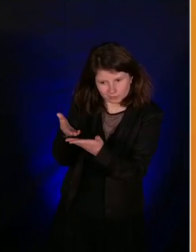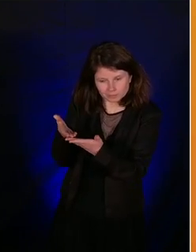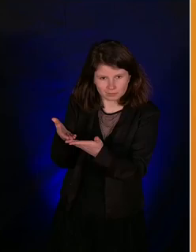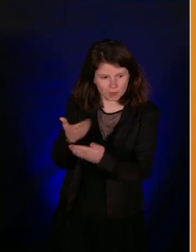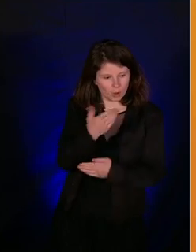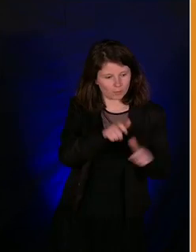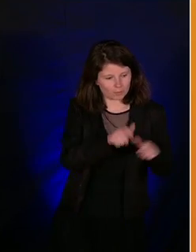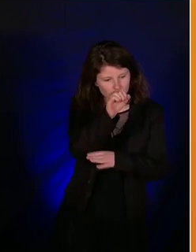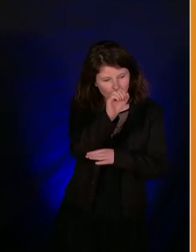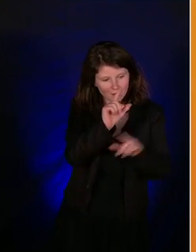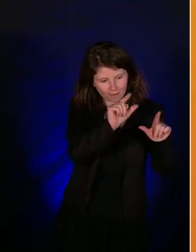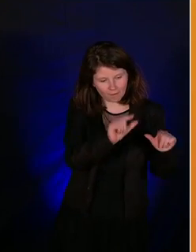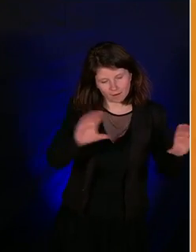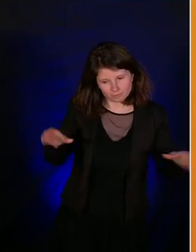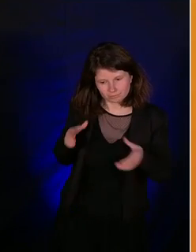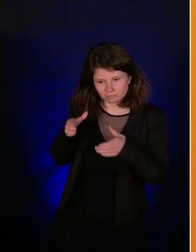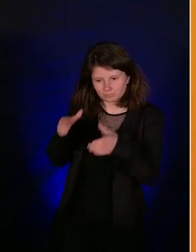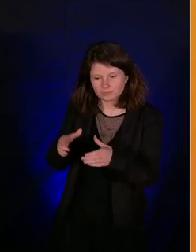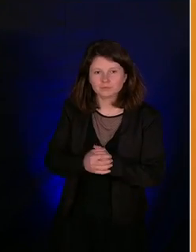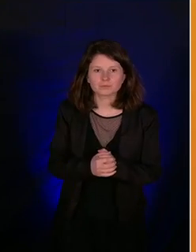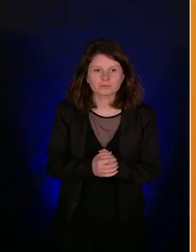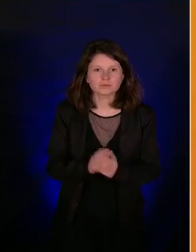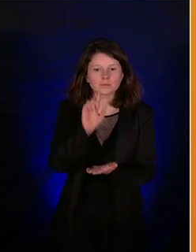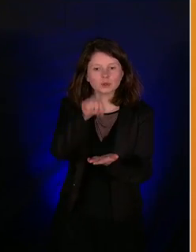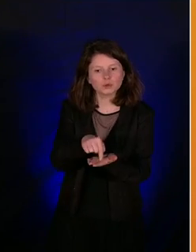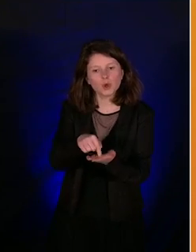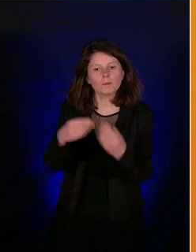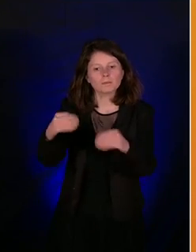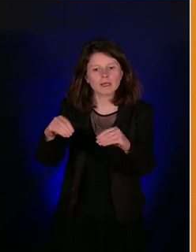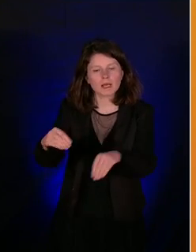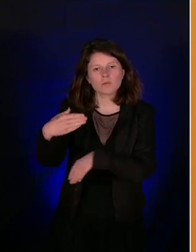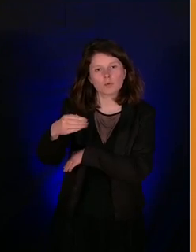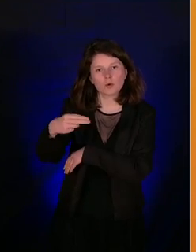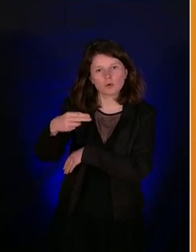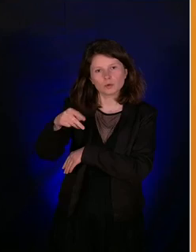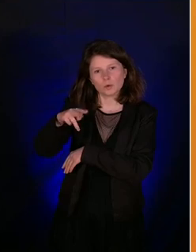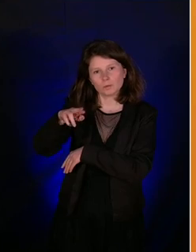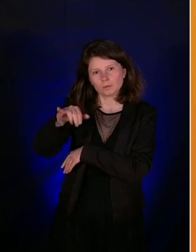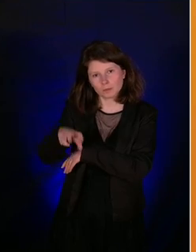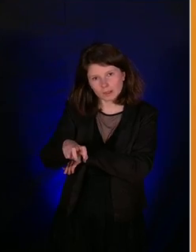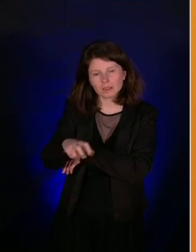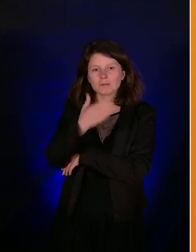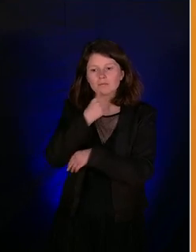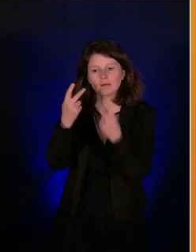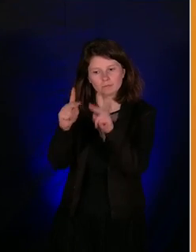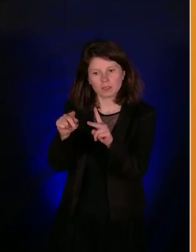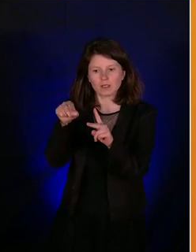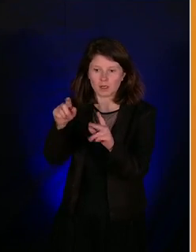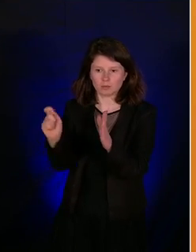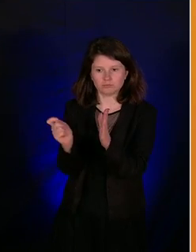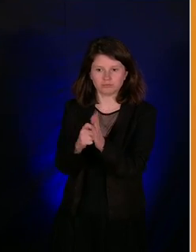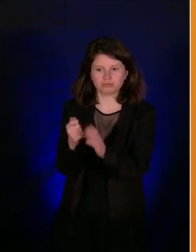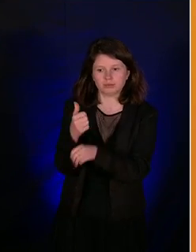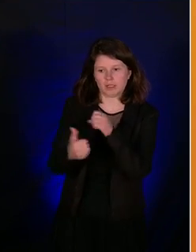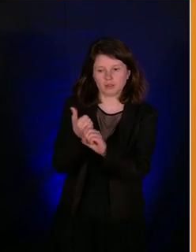donc cette lutte au Monoprix Belleville elle a commencé il y a un an et demi c'est le 25 octobre 2021 que des